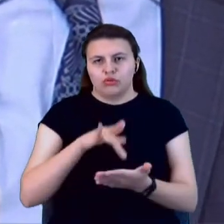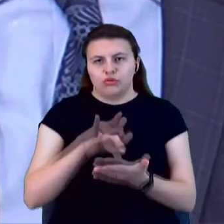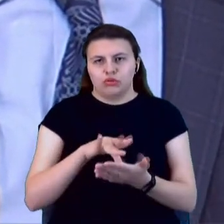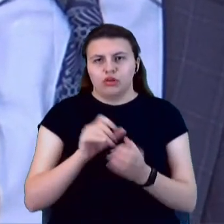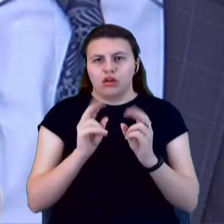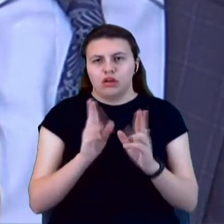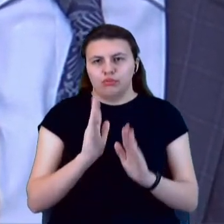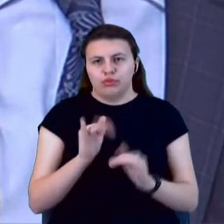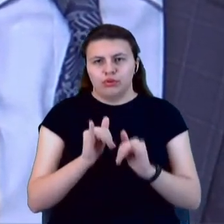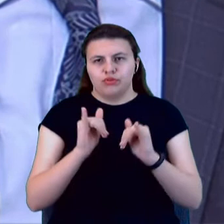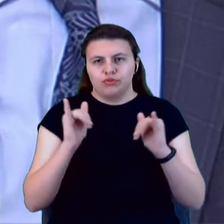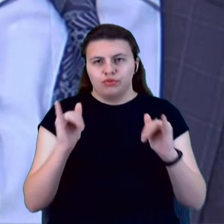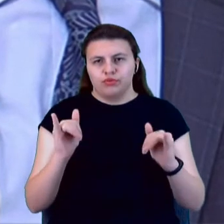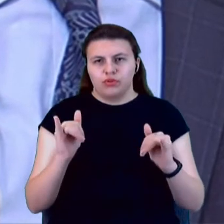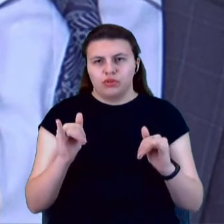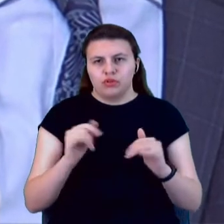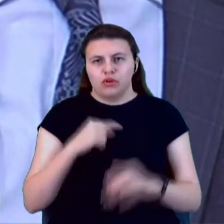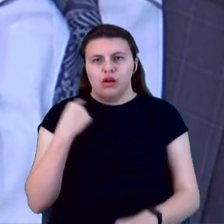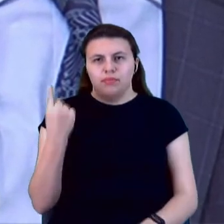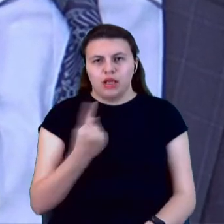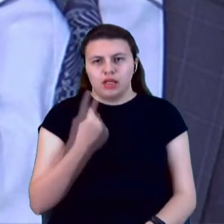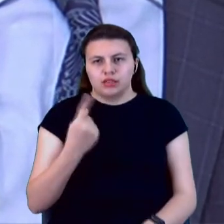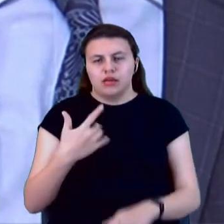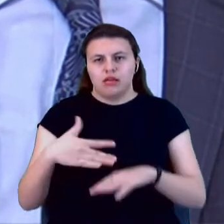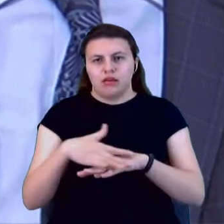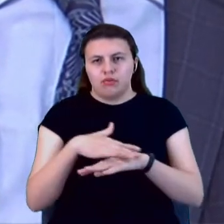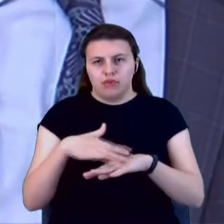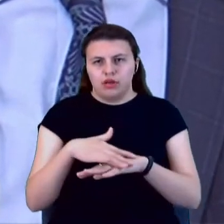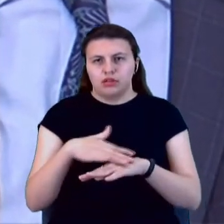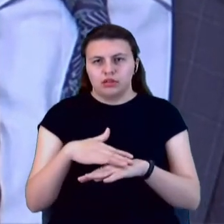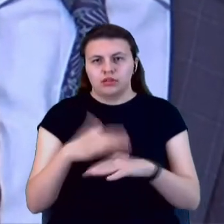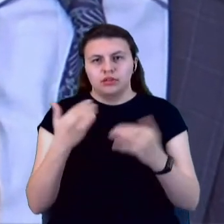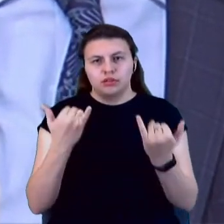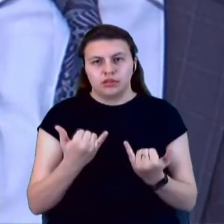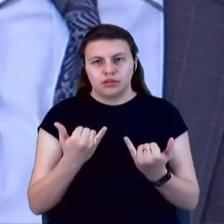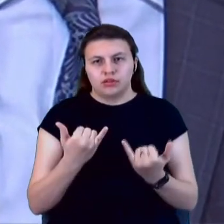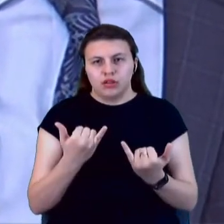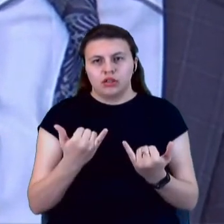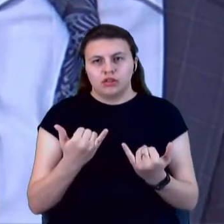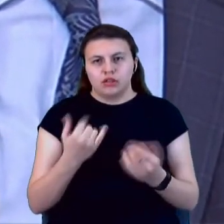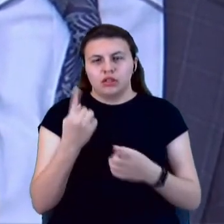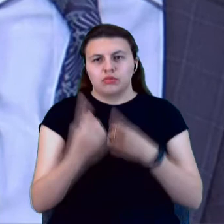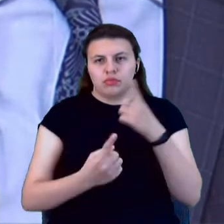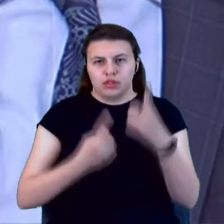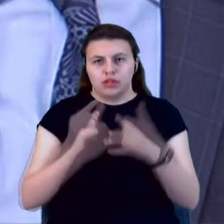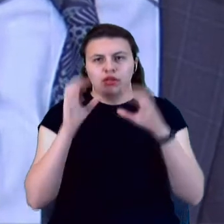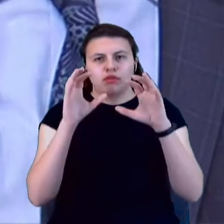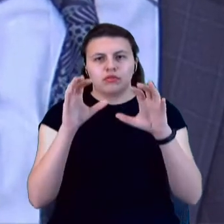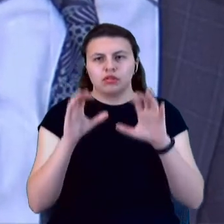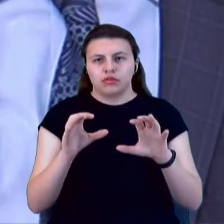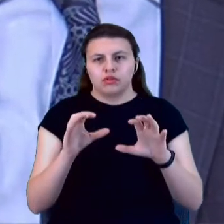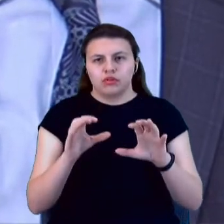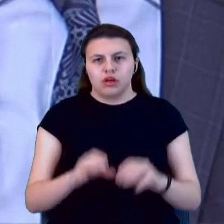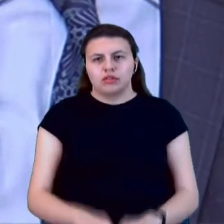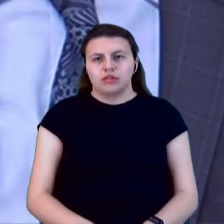развиваться областная громада? Ну, сейчас идет и изменение в законодательстве. Вот. Но